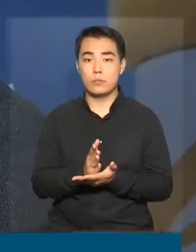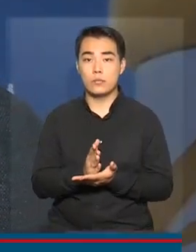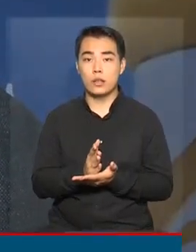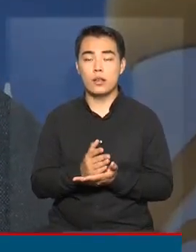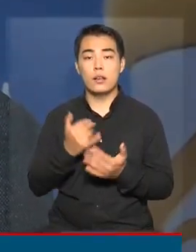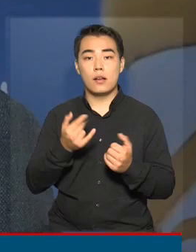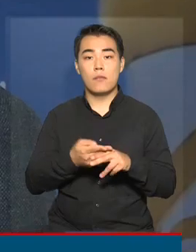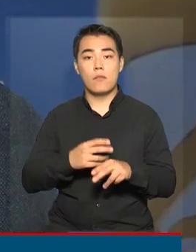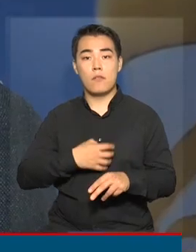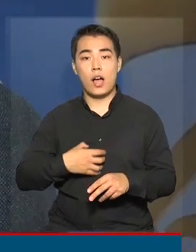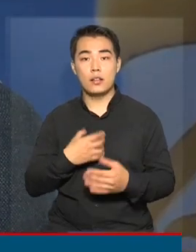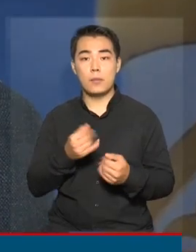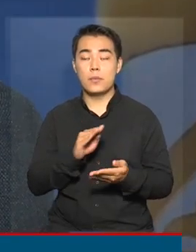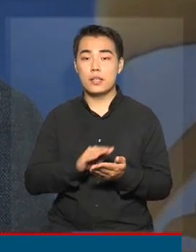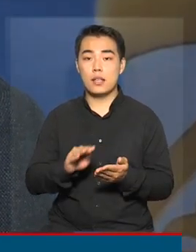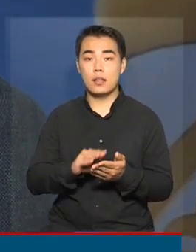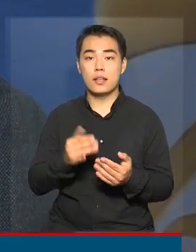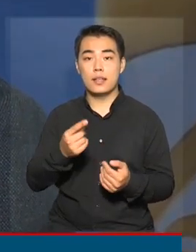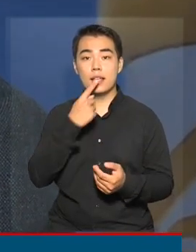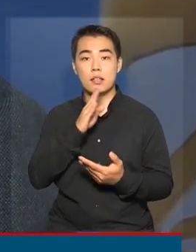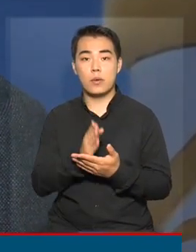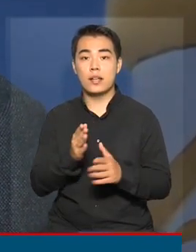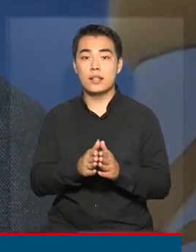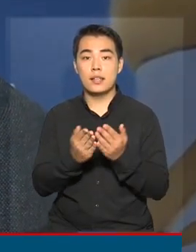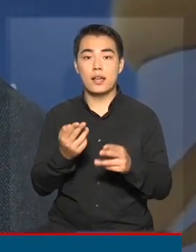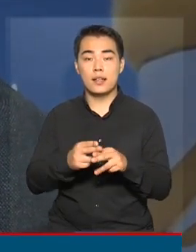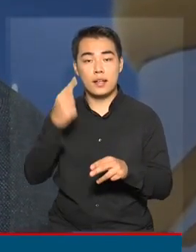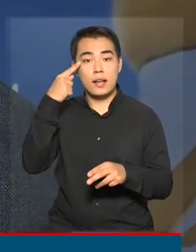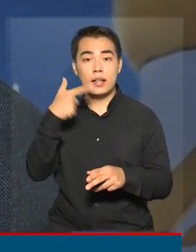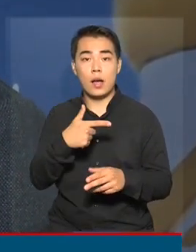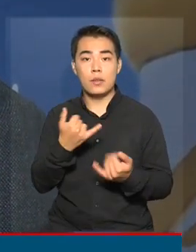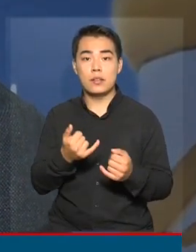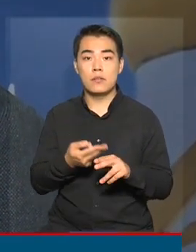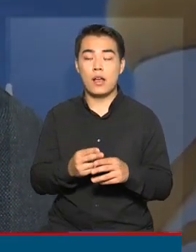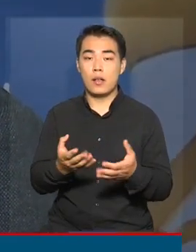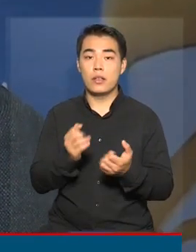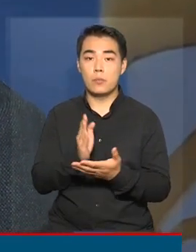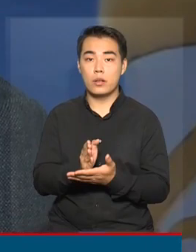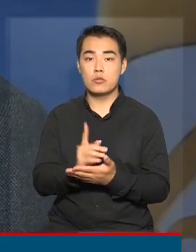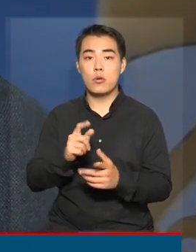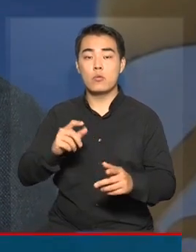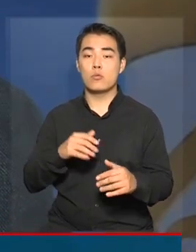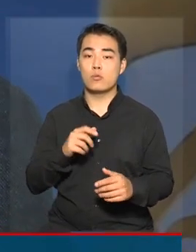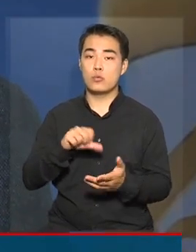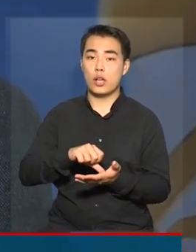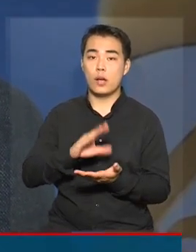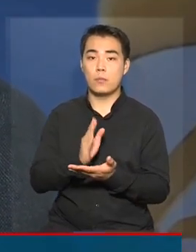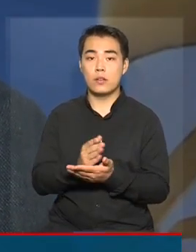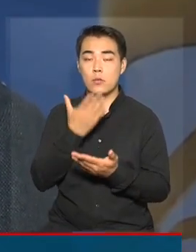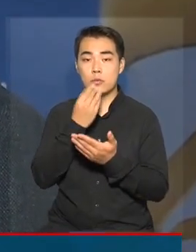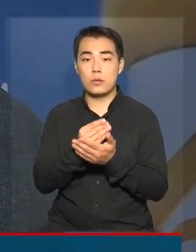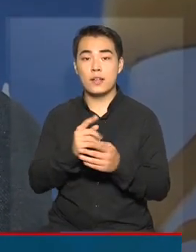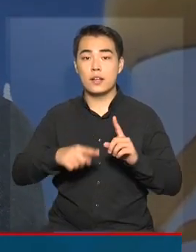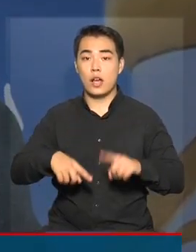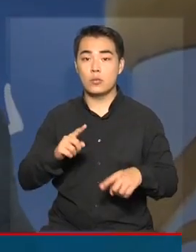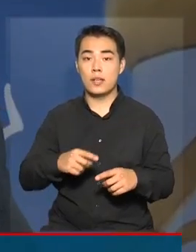Основным инструментом писателей является язык. Ведь книги – это грамотный инструмент воздействия. А также они участвуют в повышении статуса родного языка